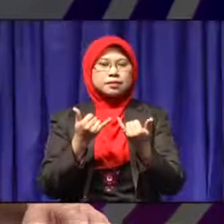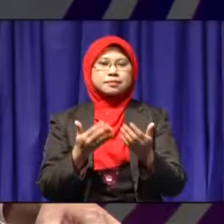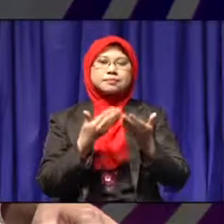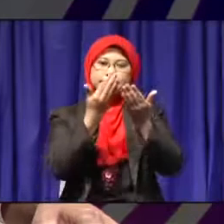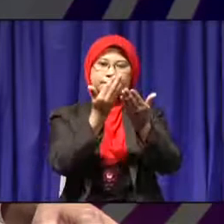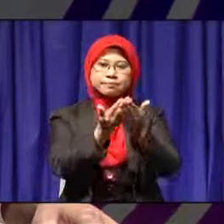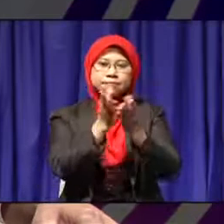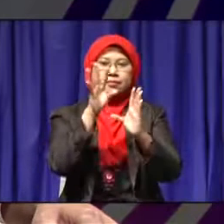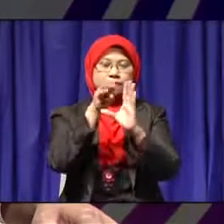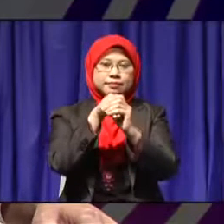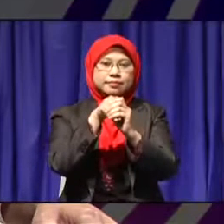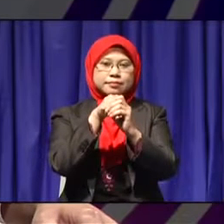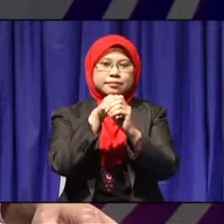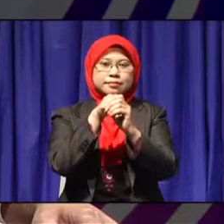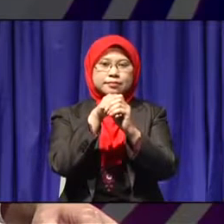dalam